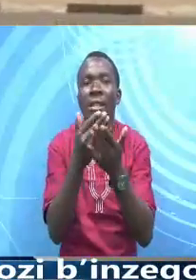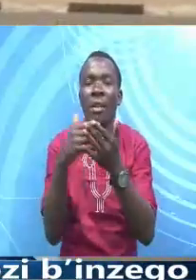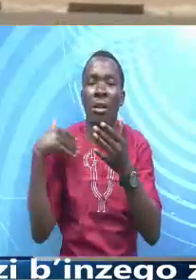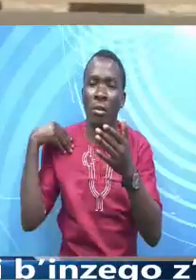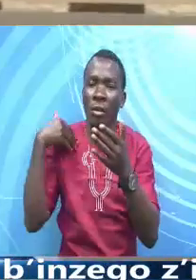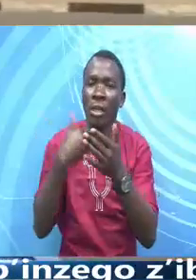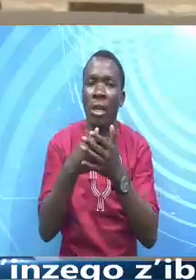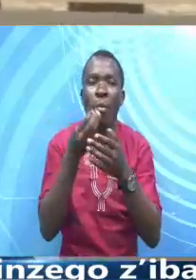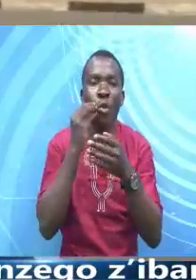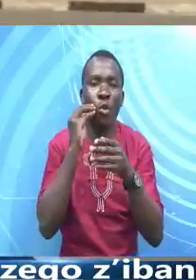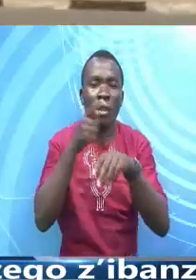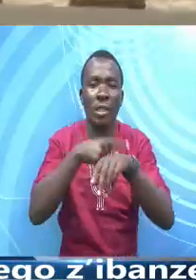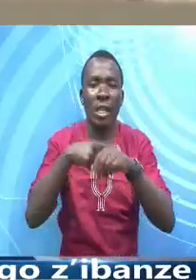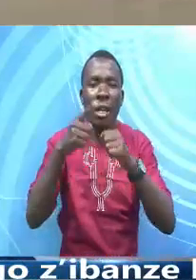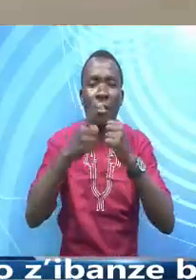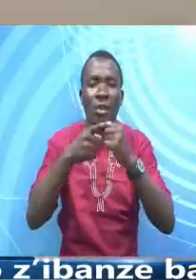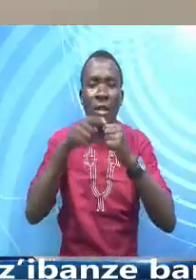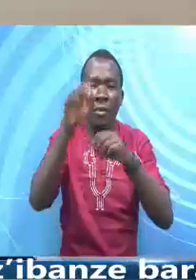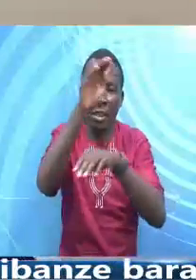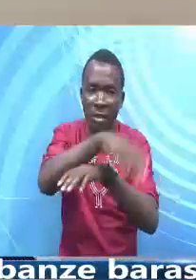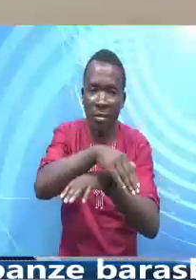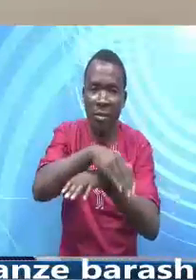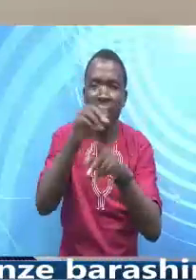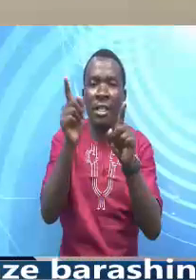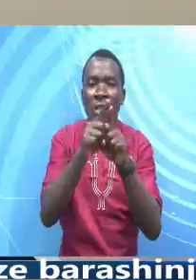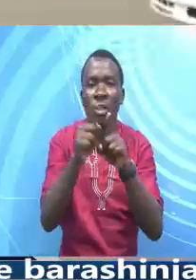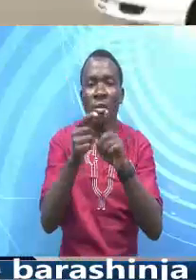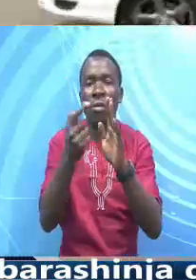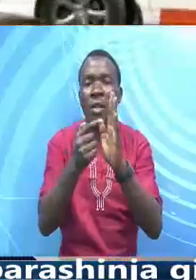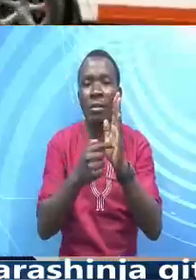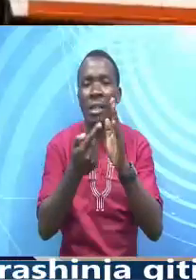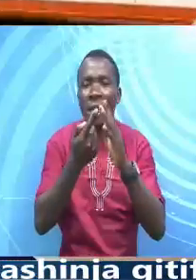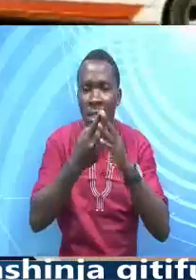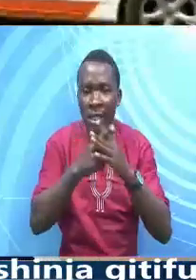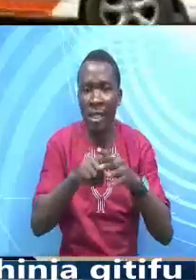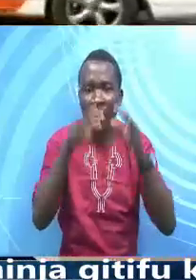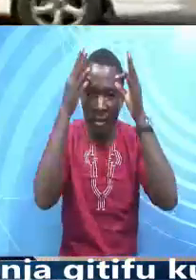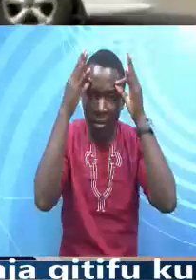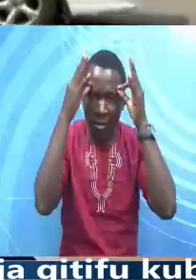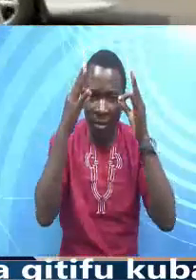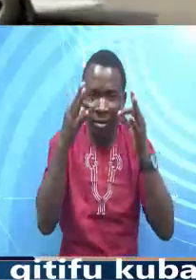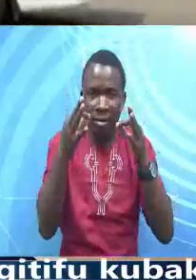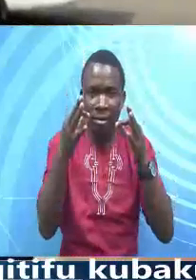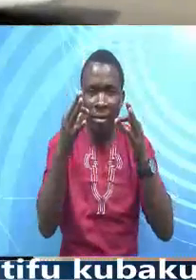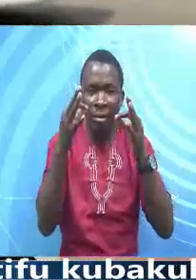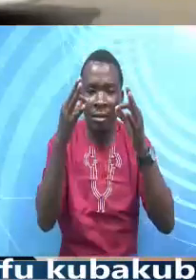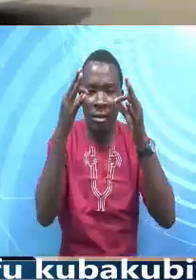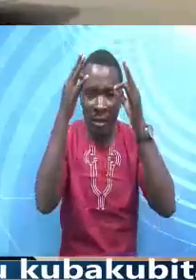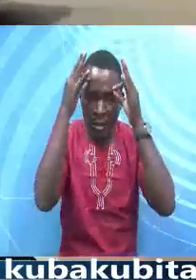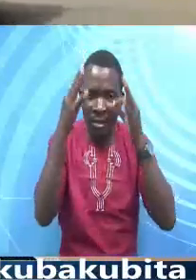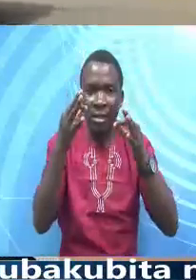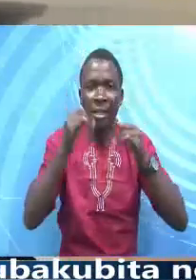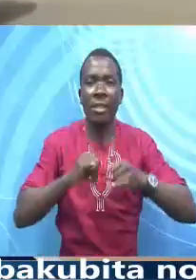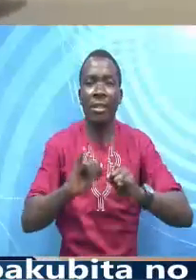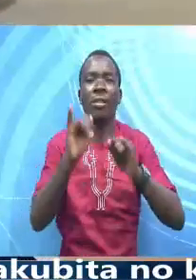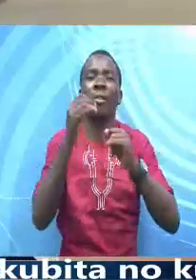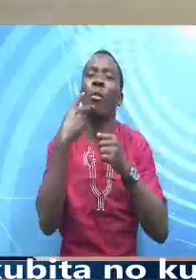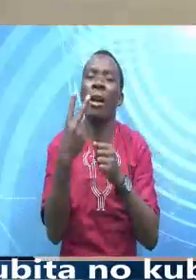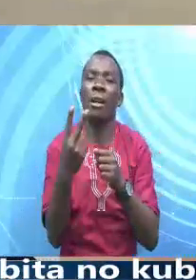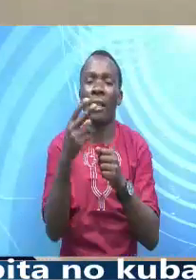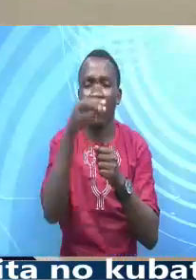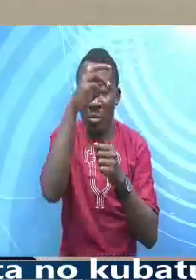12 z'umugoroba, nk'uko aya mabwiriza atangirwa gushyirwa mu bikorwa kuri uyu wa kabiri. Iki nicyo cyatumye twerekeza mu burengerazuba bw'u